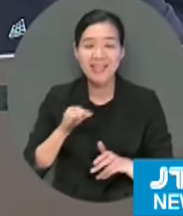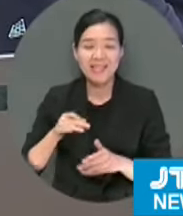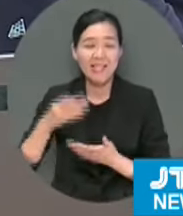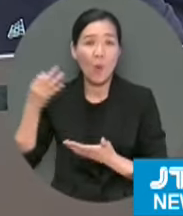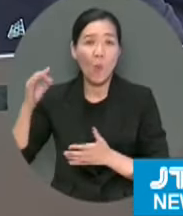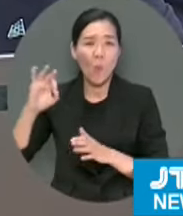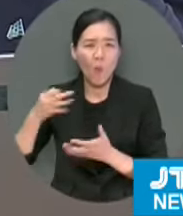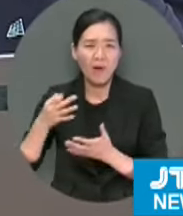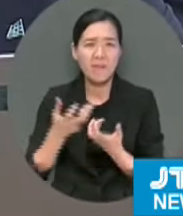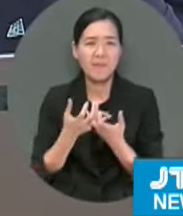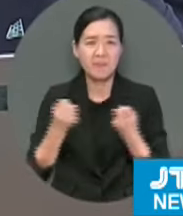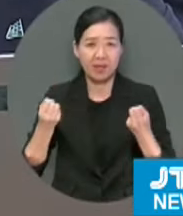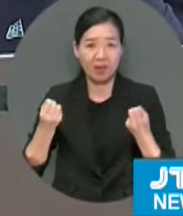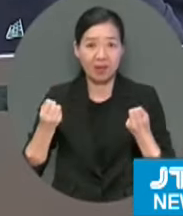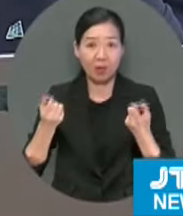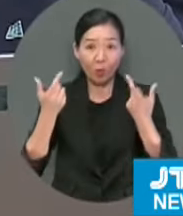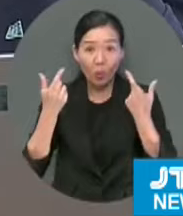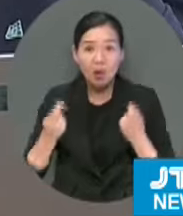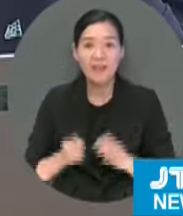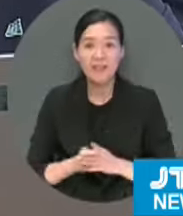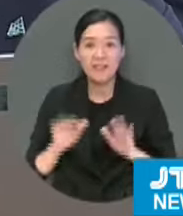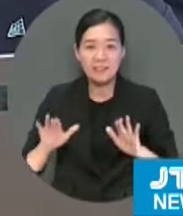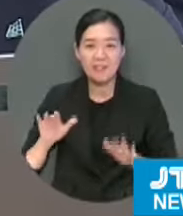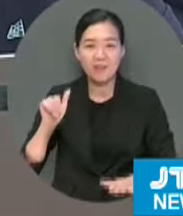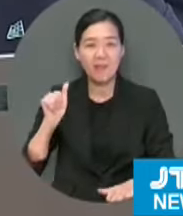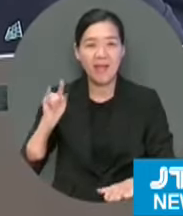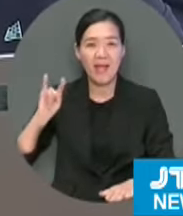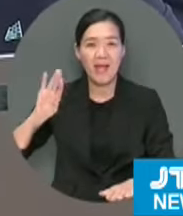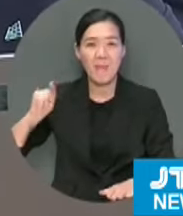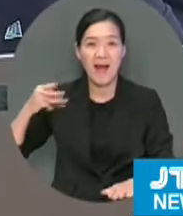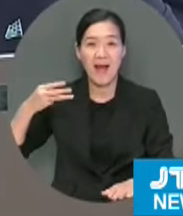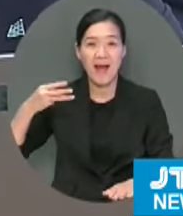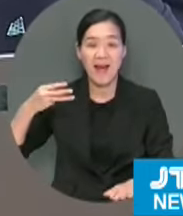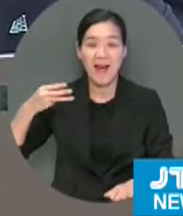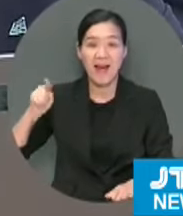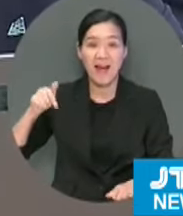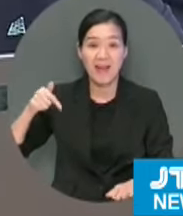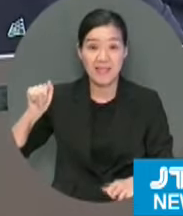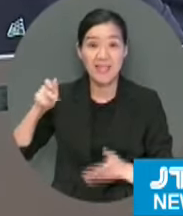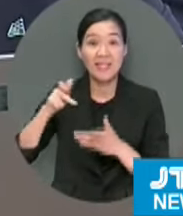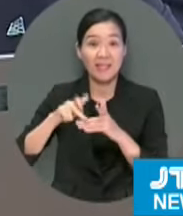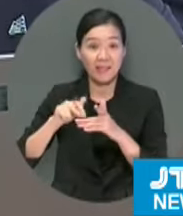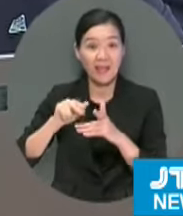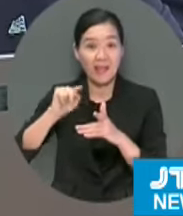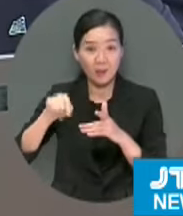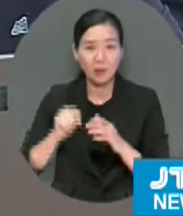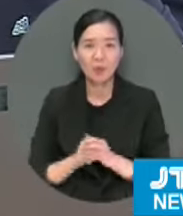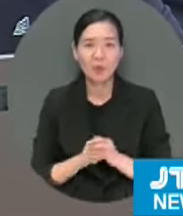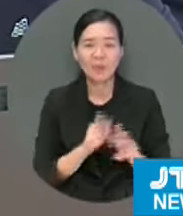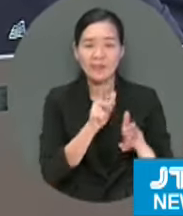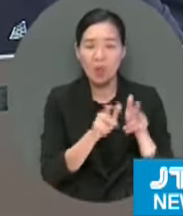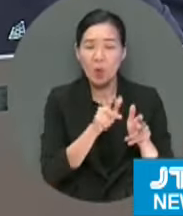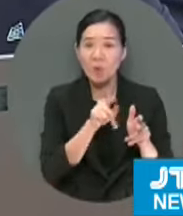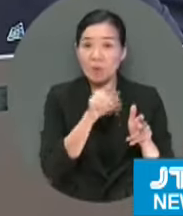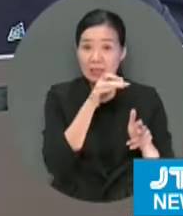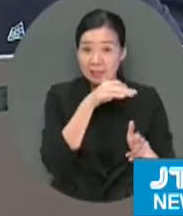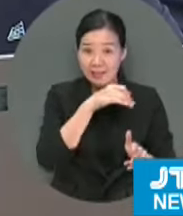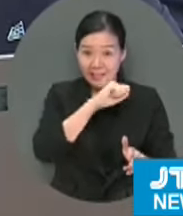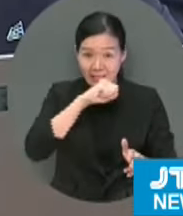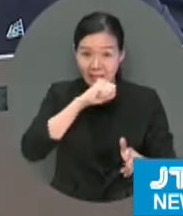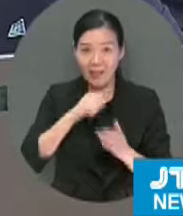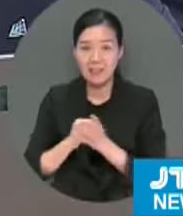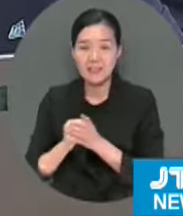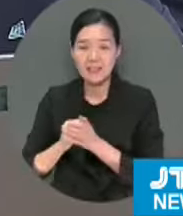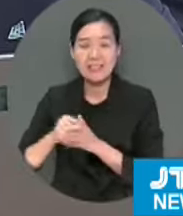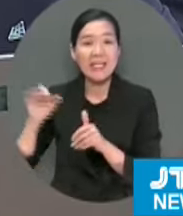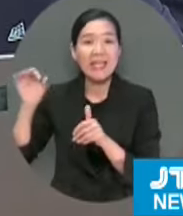해바라기 센터에서도 임금과 관련된 가이드라인은 새로 책정해 주시기 바랍니다. 당장 어려우면 3년 내에 현실화하겠다라는